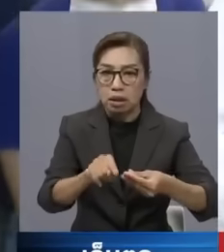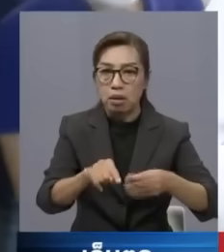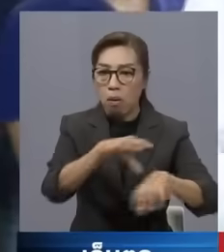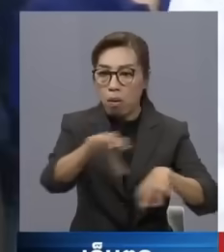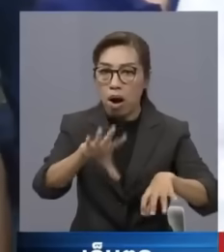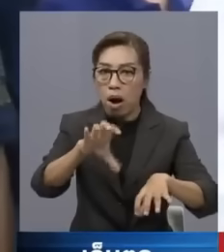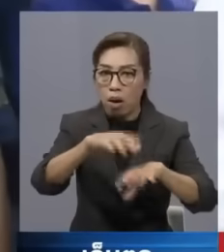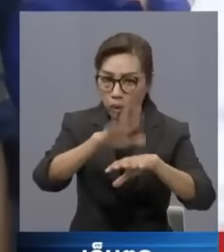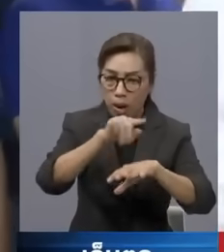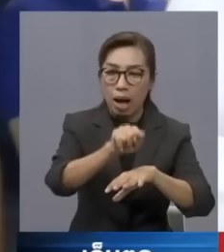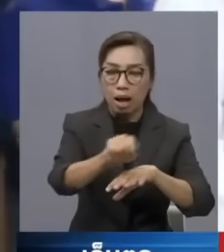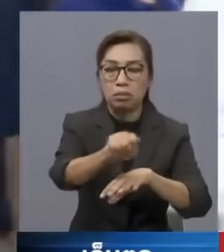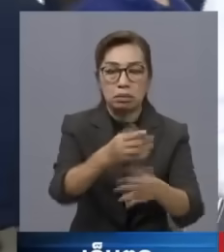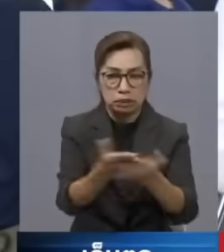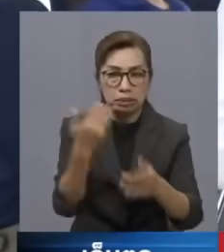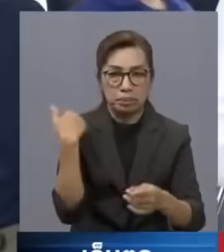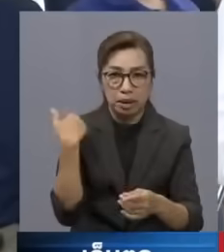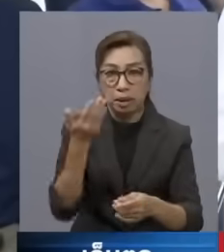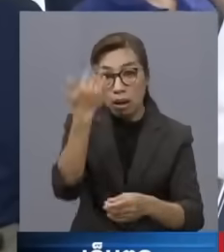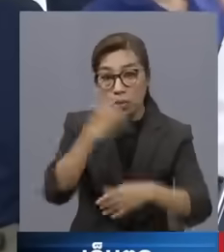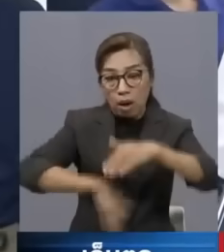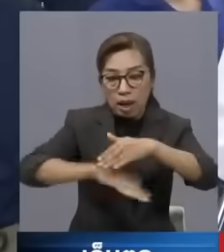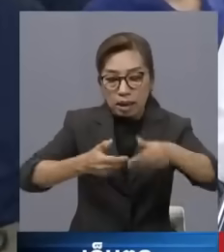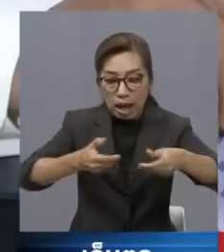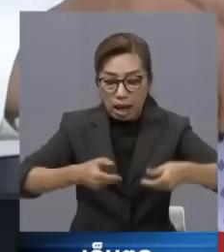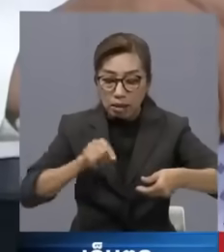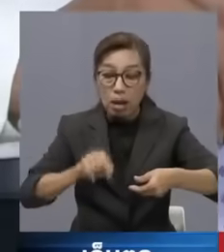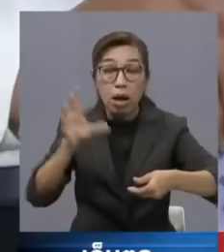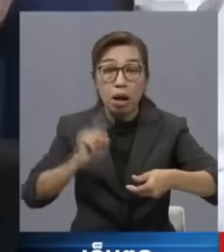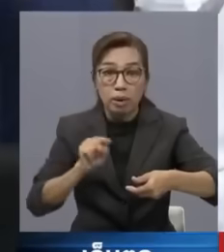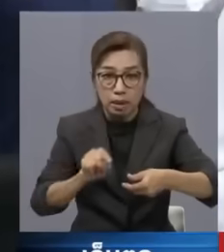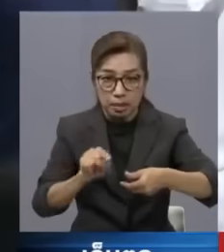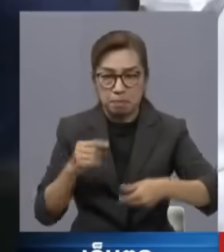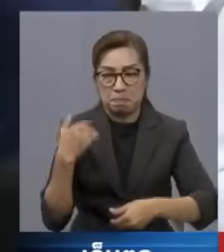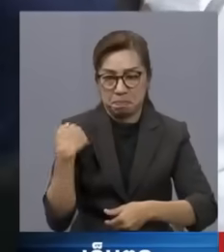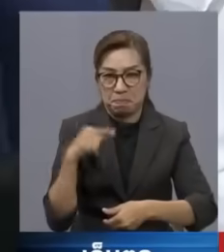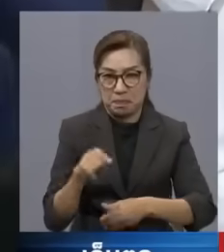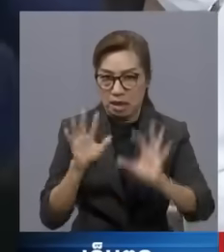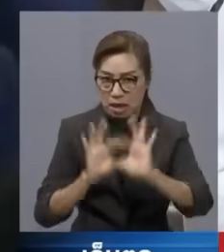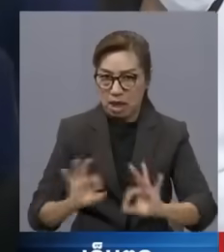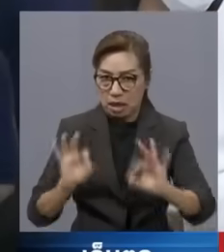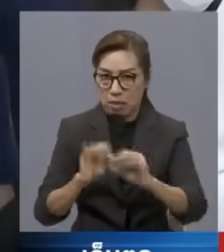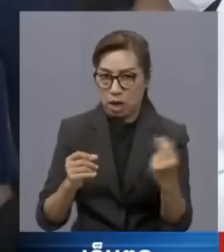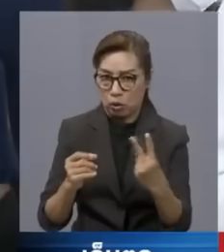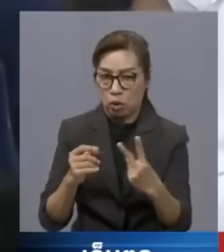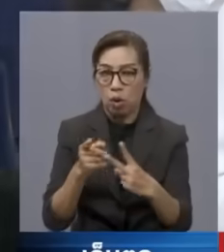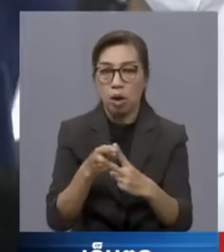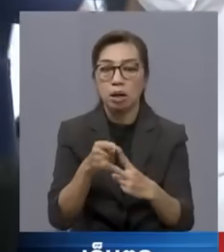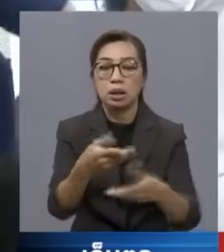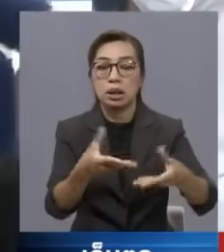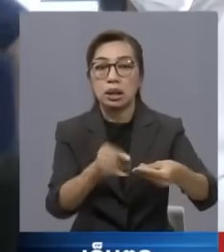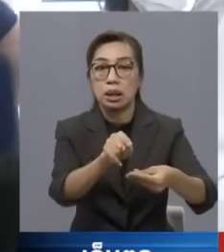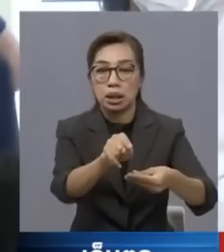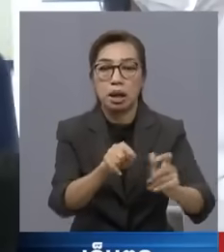สารสินด้วยนะครับคุณชูวิทย์บอกว่าหลักฐานที่นำมาในวันนี้เนี่ยมีความสำคัญใน 2เรื่องก็คือประเด็นที่ดินของ